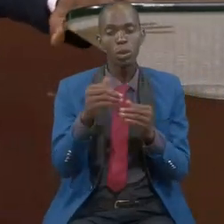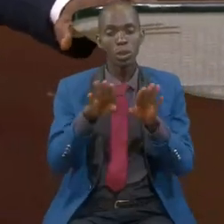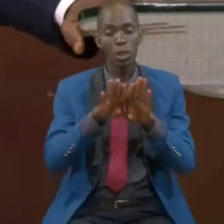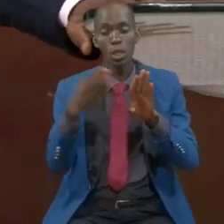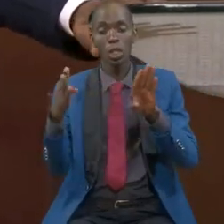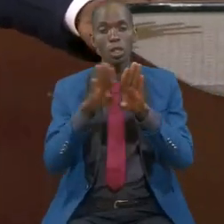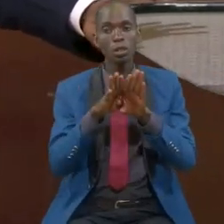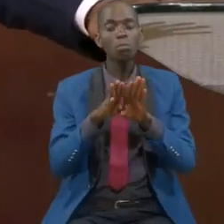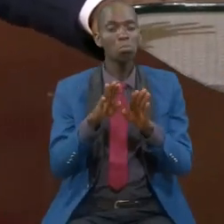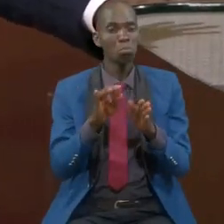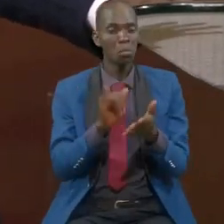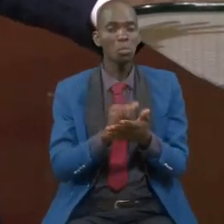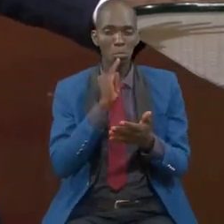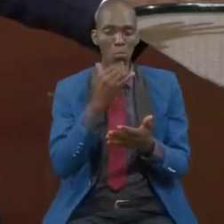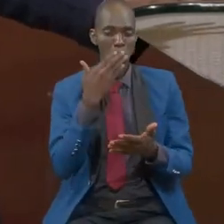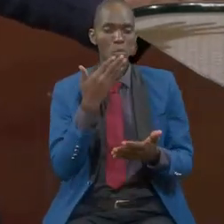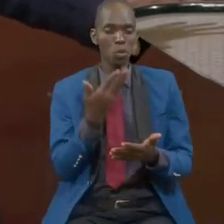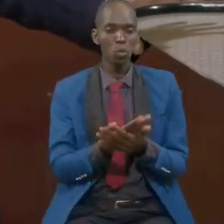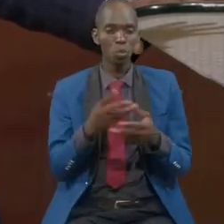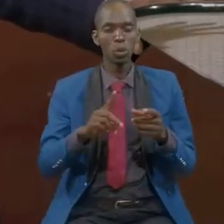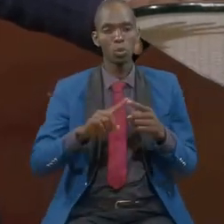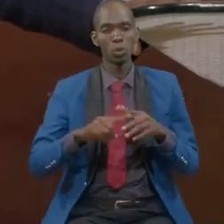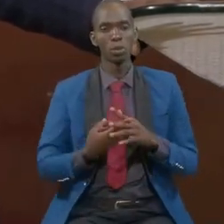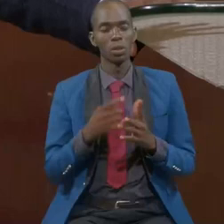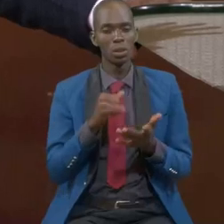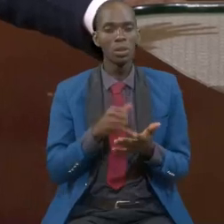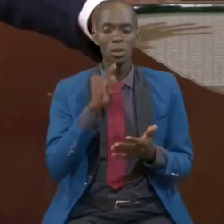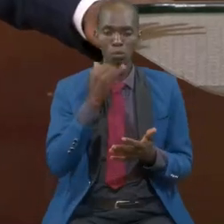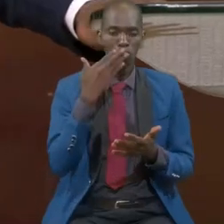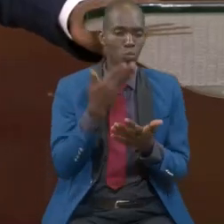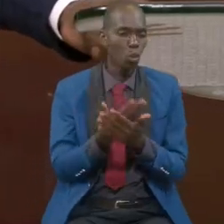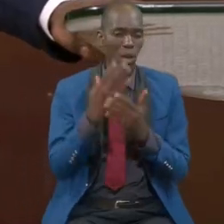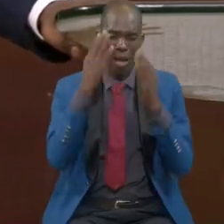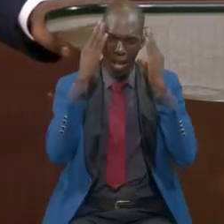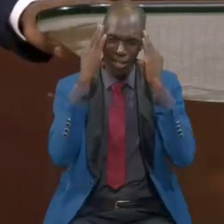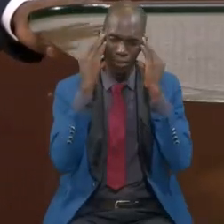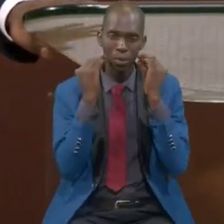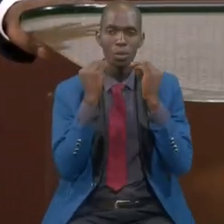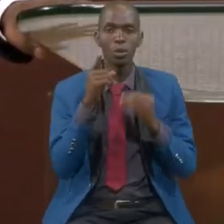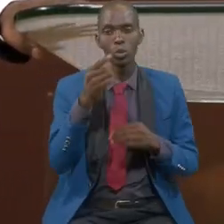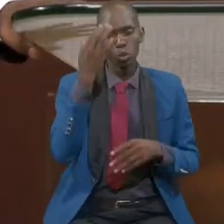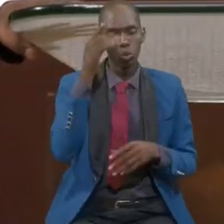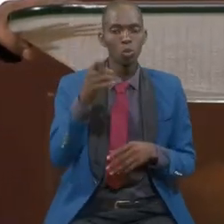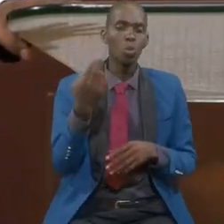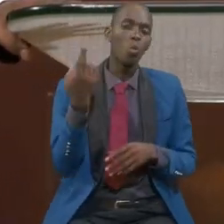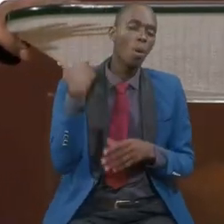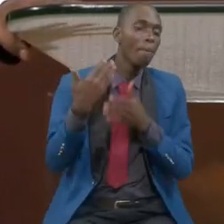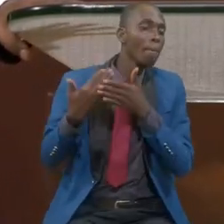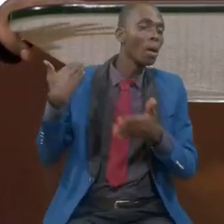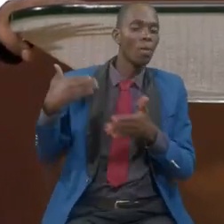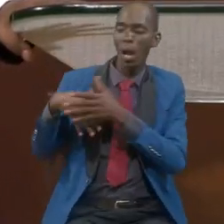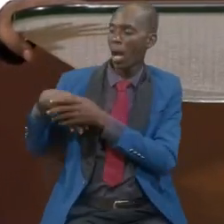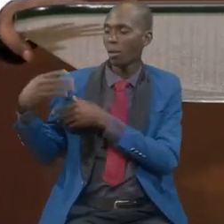Si vous passez par une porte, c'est un pas défini. C'est une expérience définie. Vous savez que vous étiez